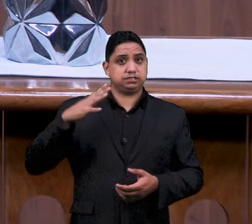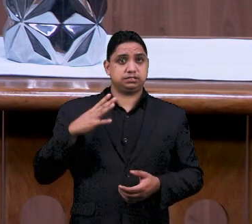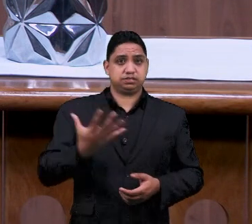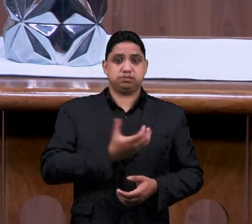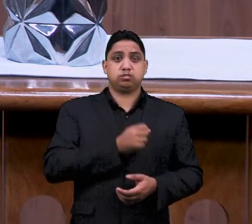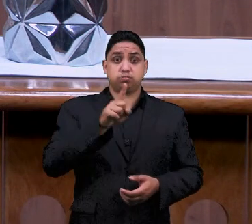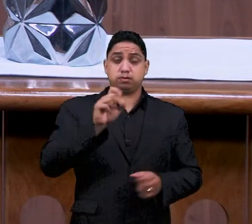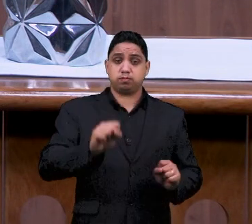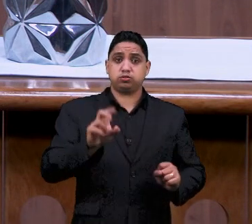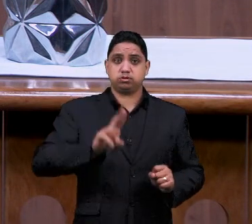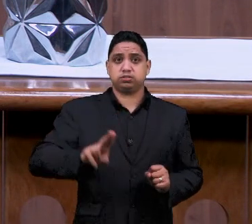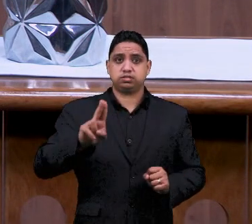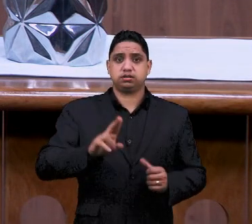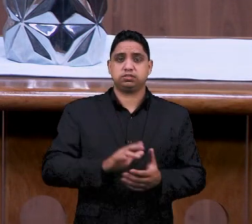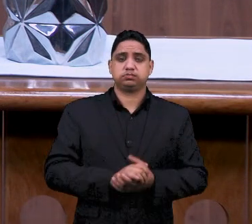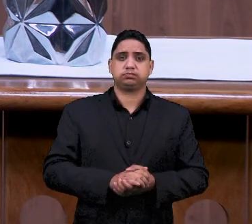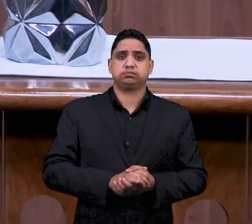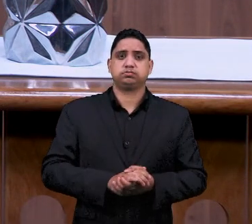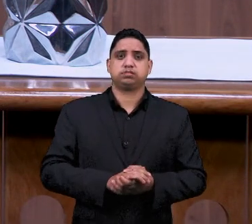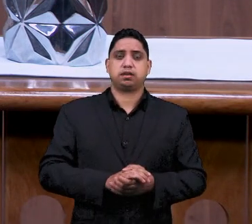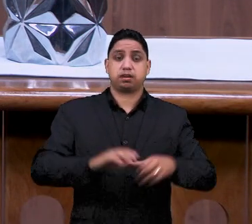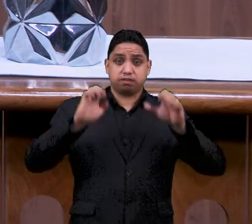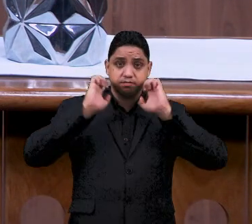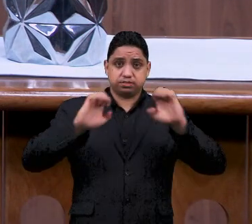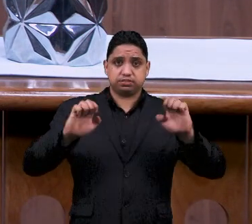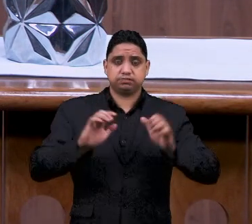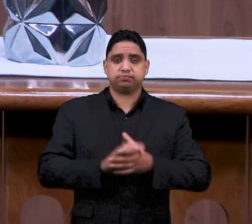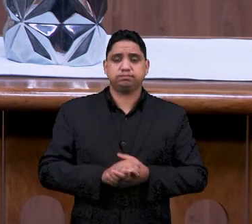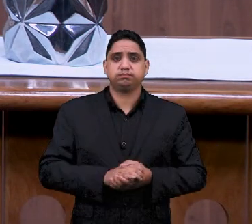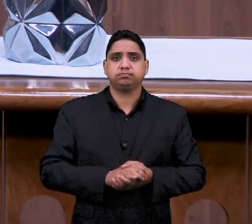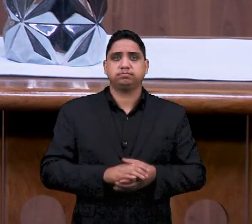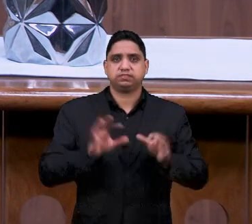Vous pouvez utiliser cette information pour évangéliser.